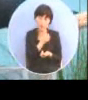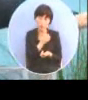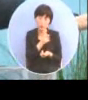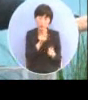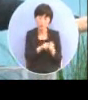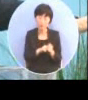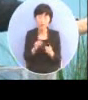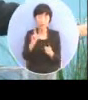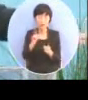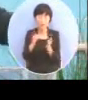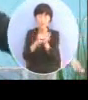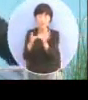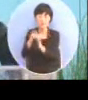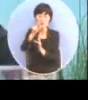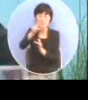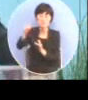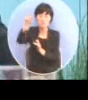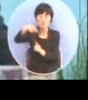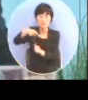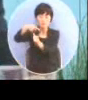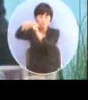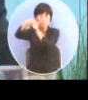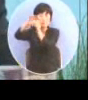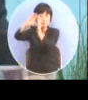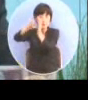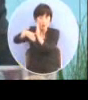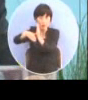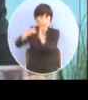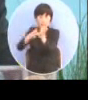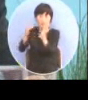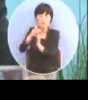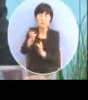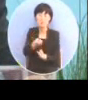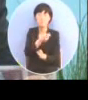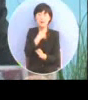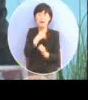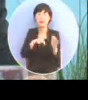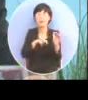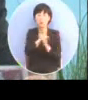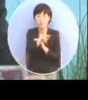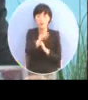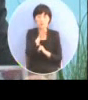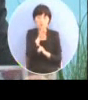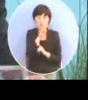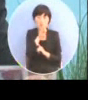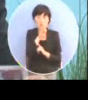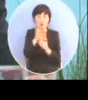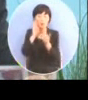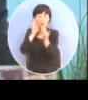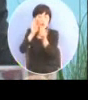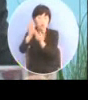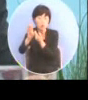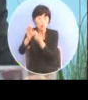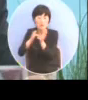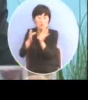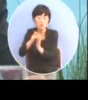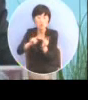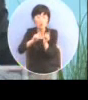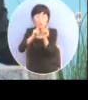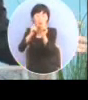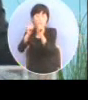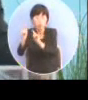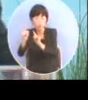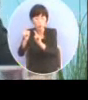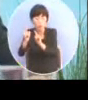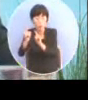도망가잖아요. Phi-rơ này đã từng chối bỏ Chúa Giêsu và bỏ chạy. 부활하신 예수님께 찾아오셨잖아요. Và sau khi Chúa Giêsu phục sinh sống lại đã tìm đến ông. 뭐라고 말했습니까? Chúa nói gì?